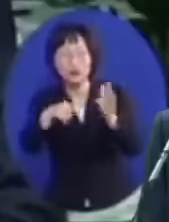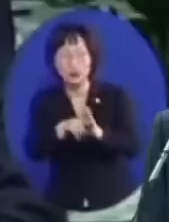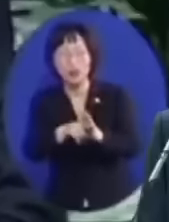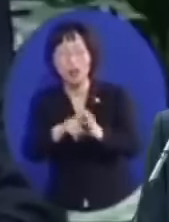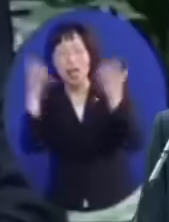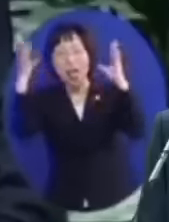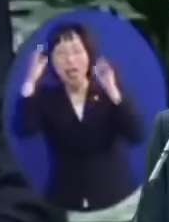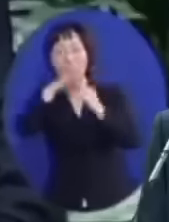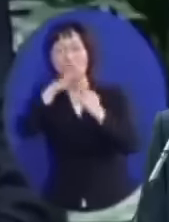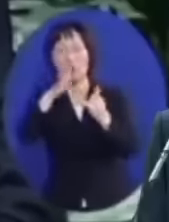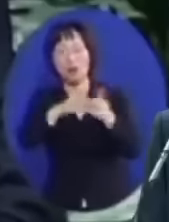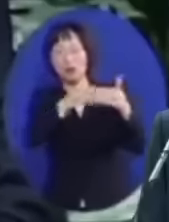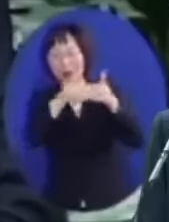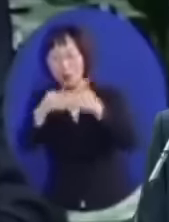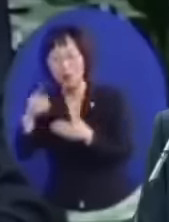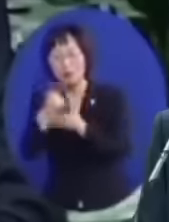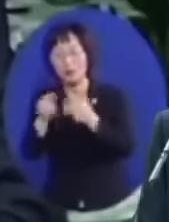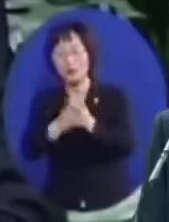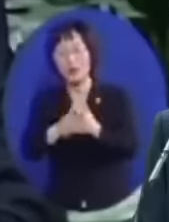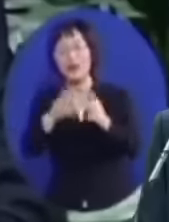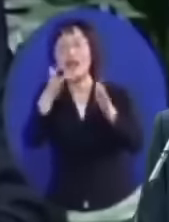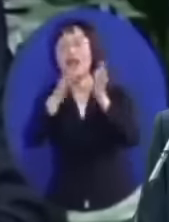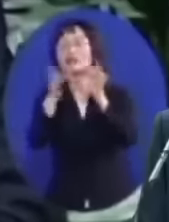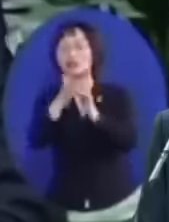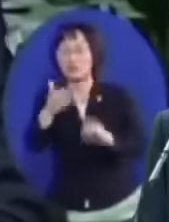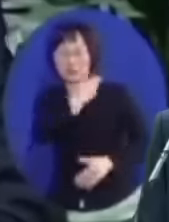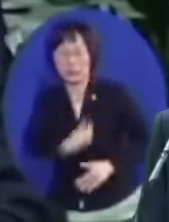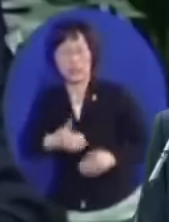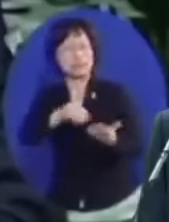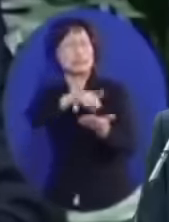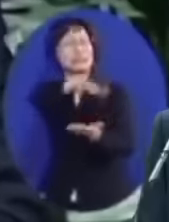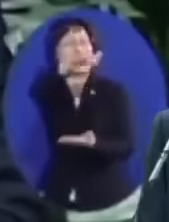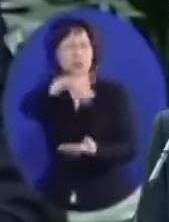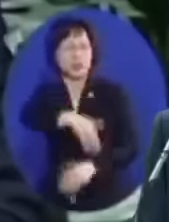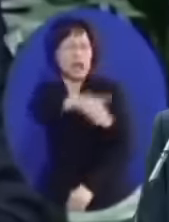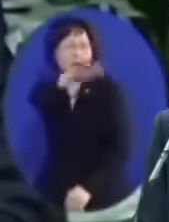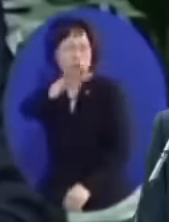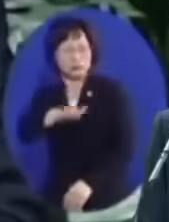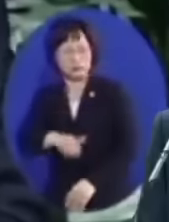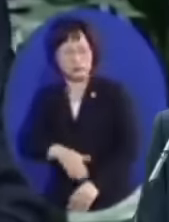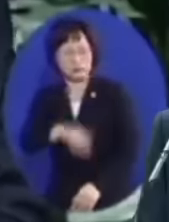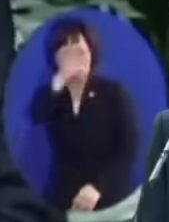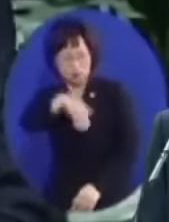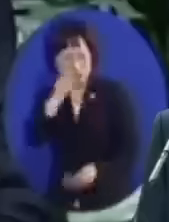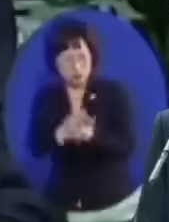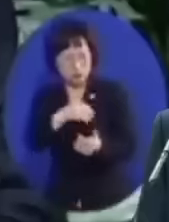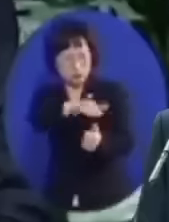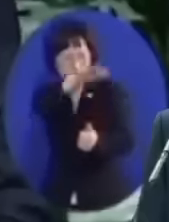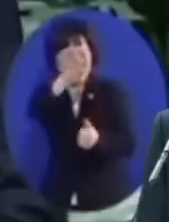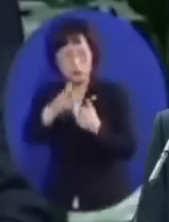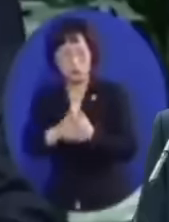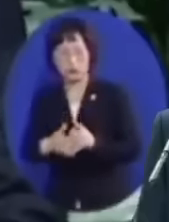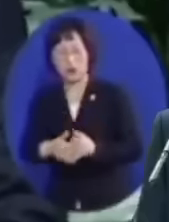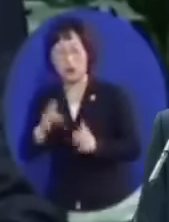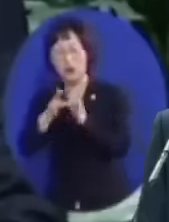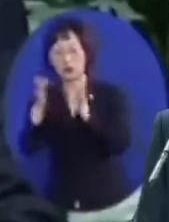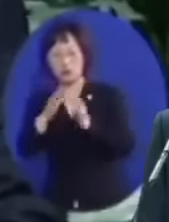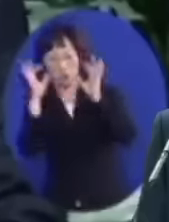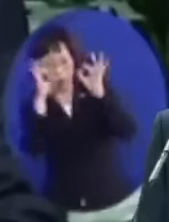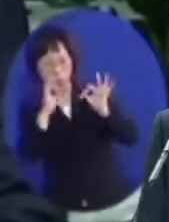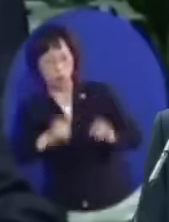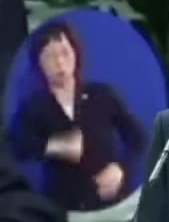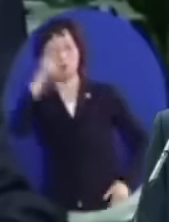많이 데리고 오니까 예수님 제자들이 야야야야 저리 가라 왜 이 시끄럽게 오느냐 하고서 밀쳐내니까 예수님이 화를